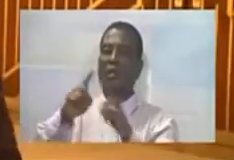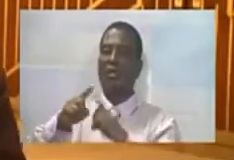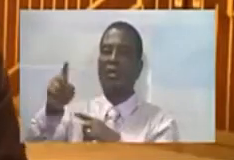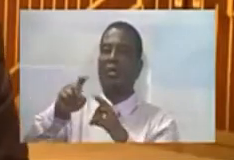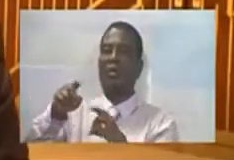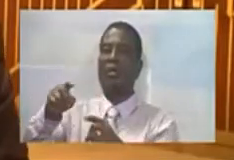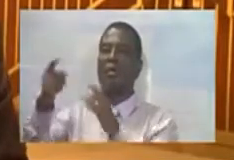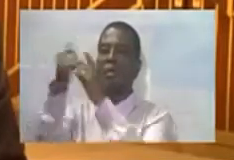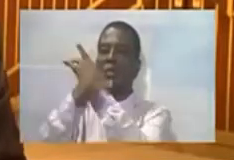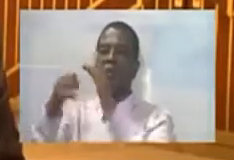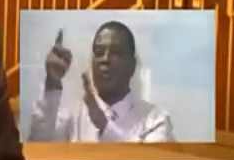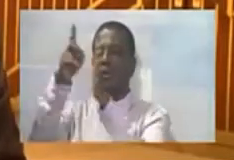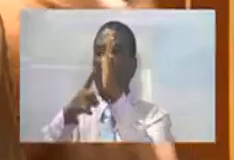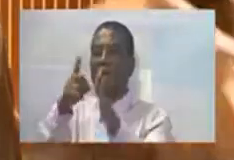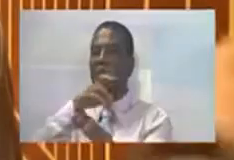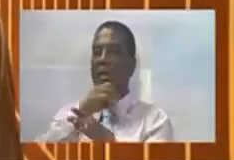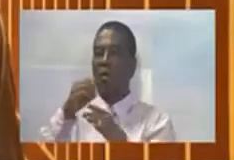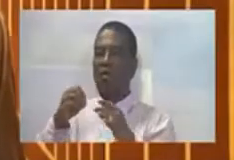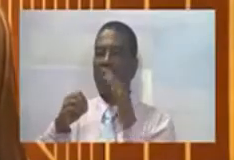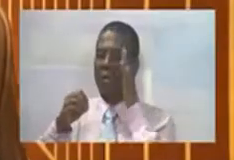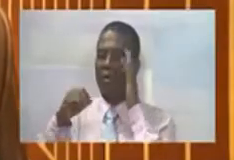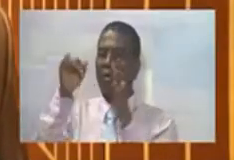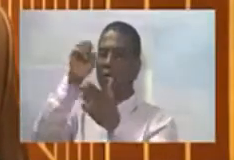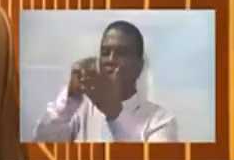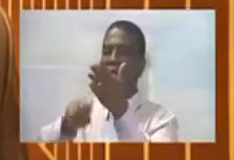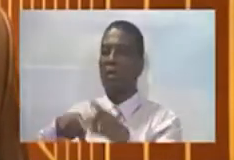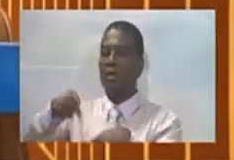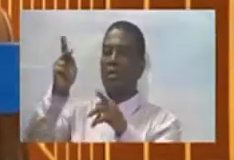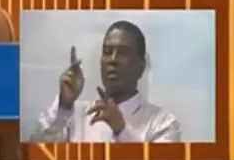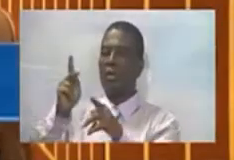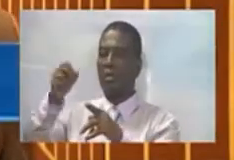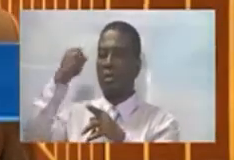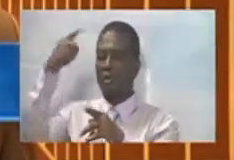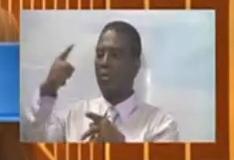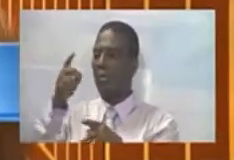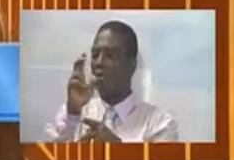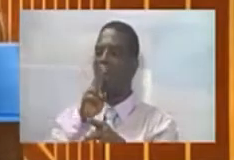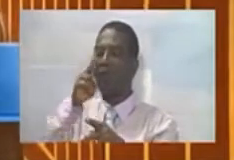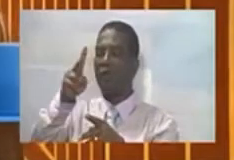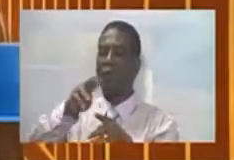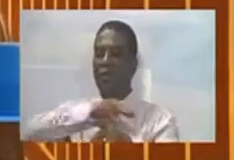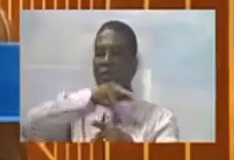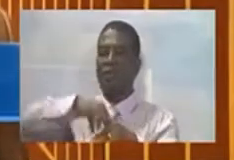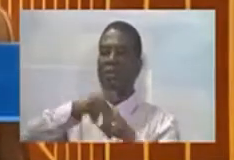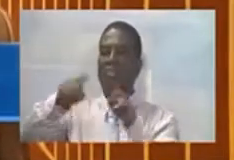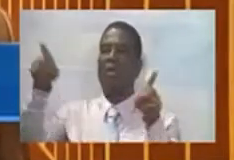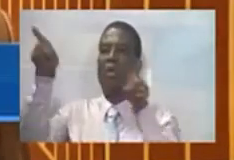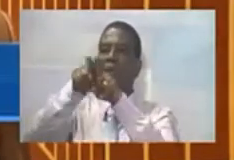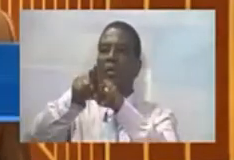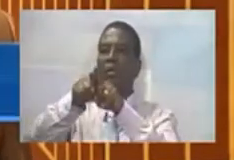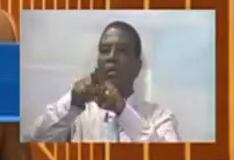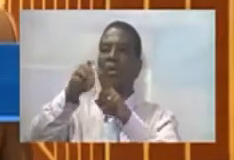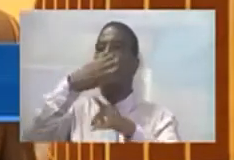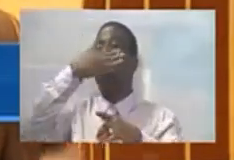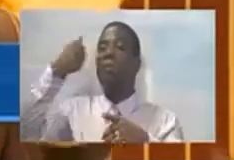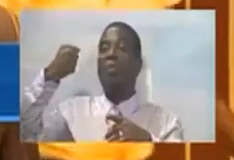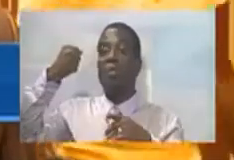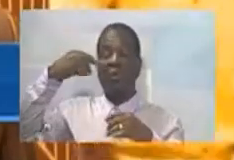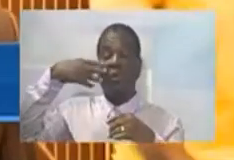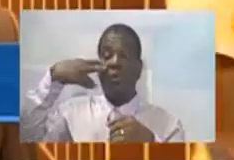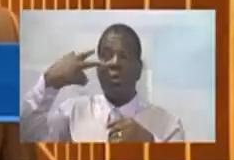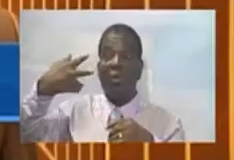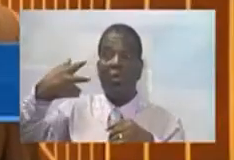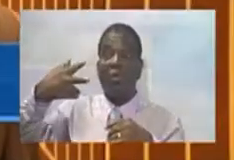droits est beaucoup plus achevé. Ce séminaire nous permet plus ou moins de comprendre les vraies missions, mais également de mieux